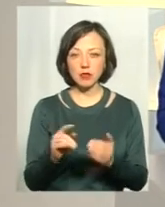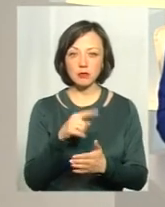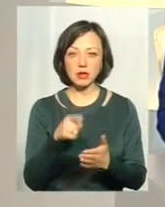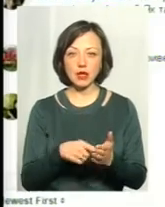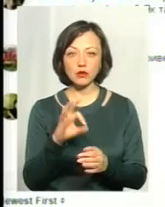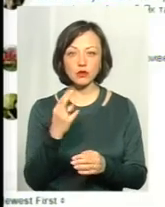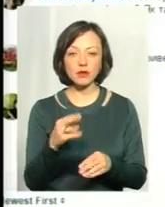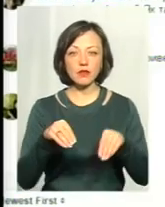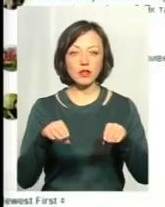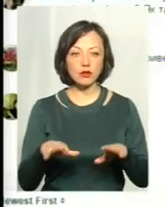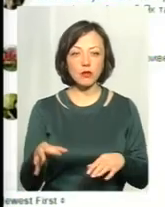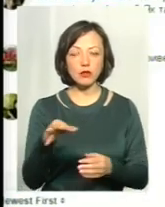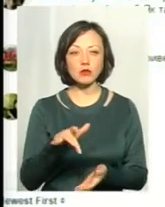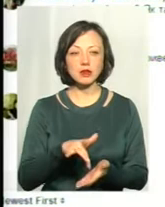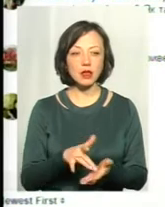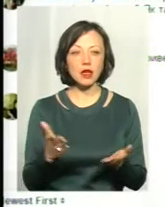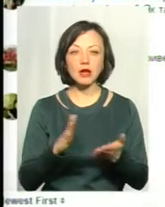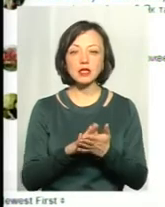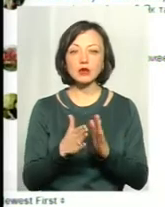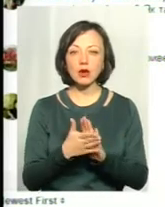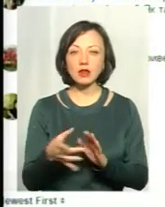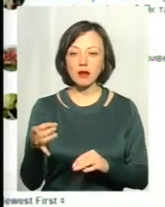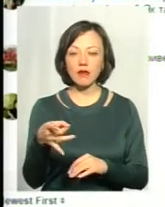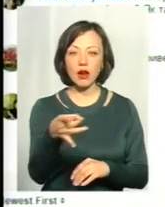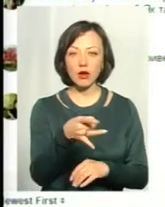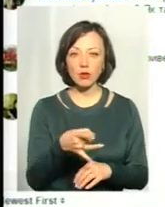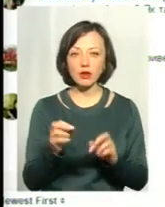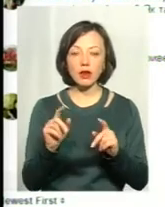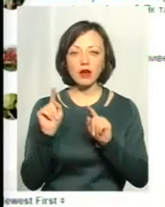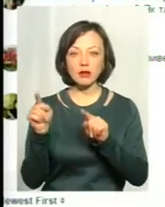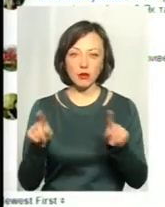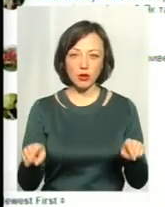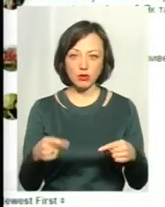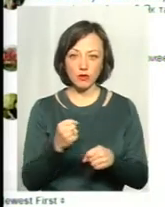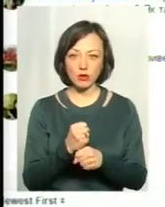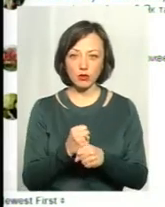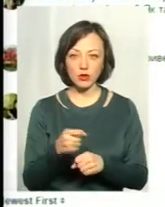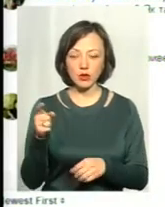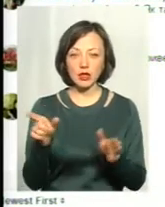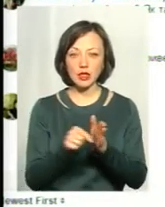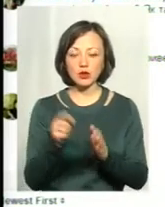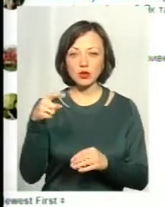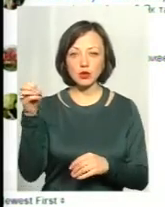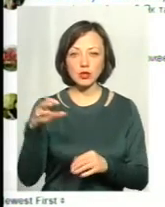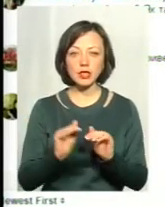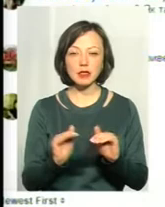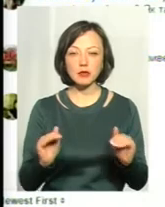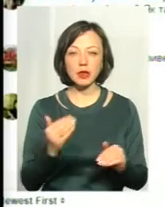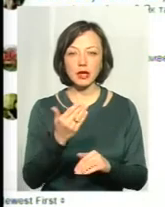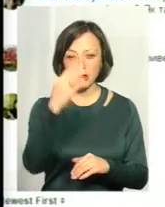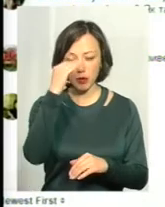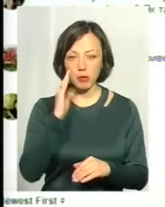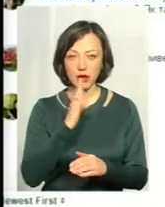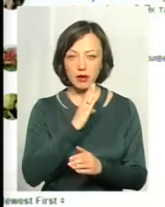соціалізації вирішується в обласному центрі. А яка ситуація в районах? Як там організована робота з сонячними дітьми та їхніми